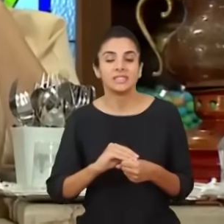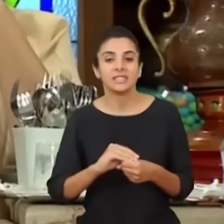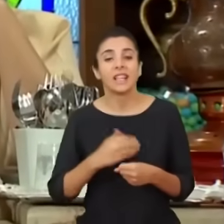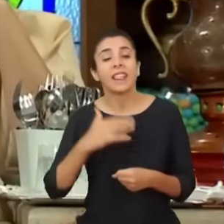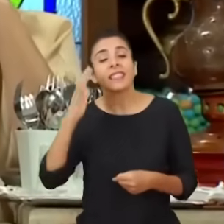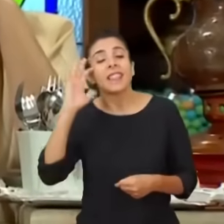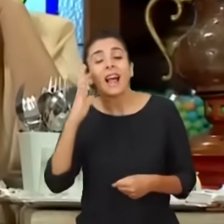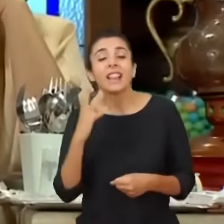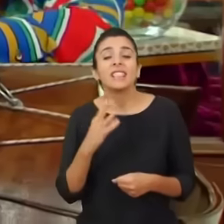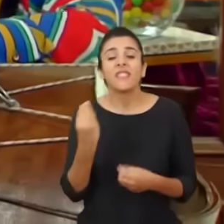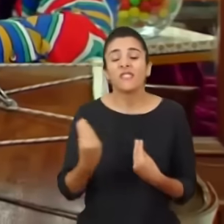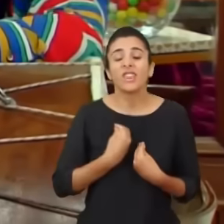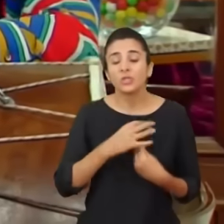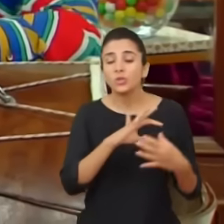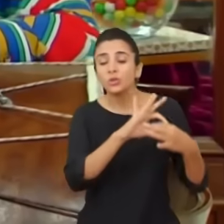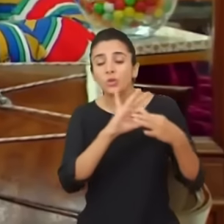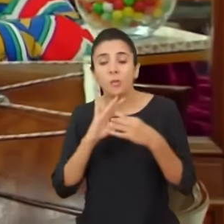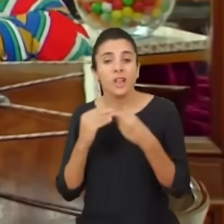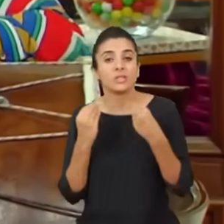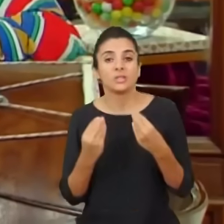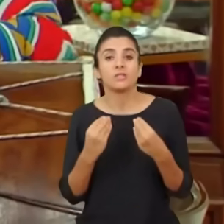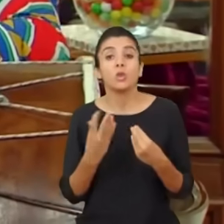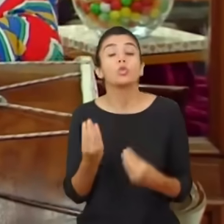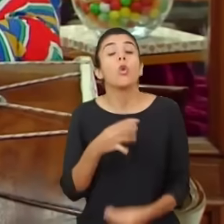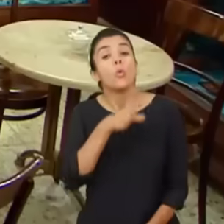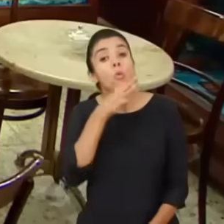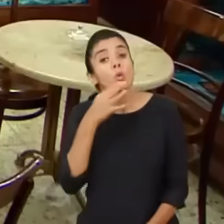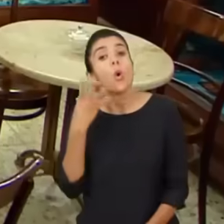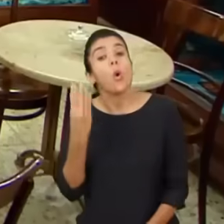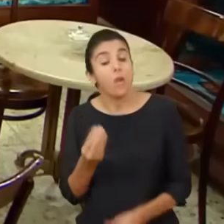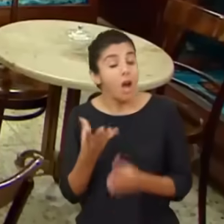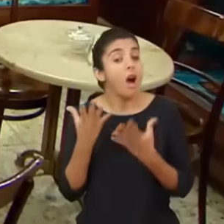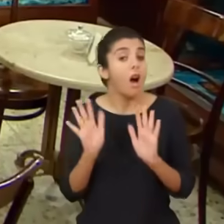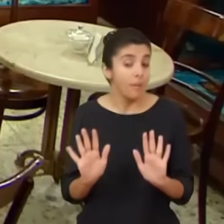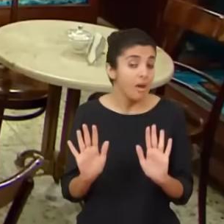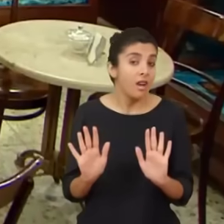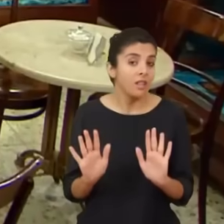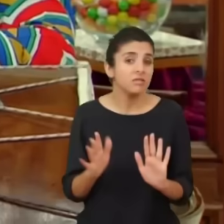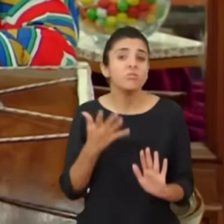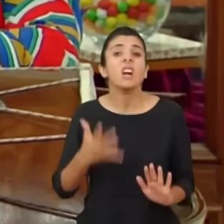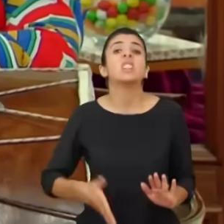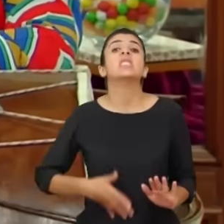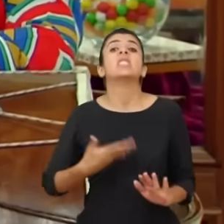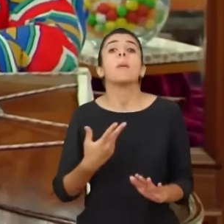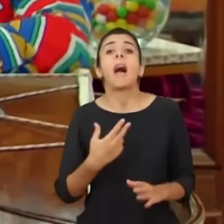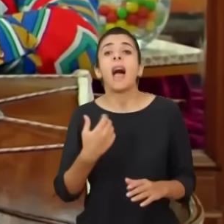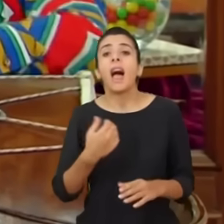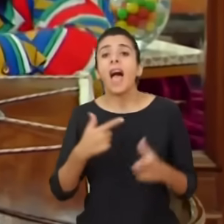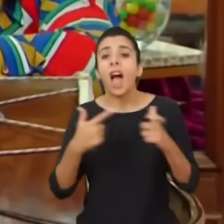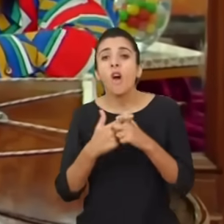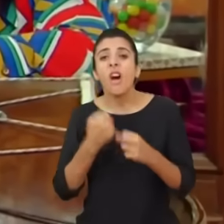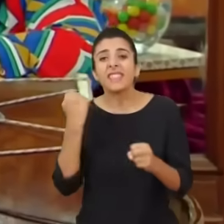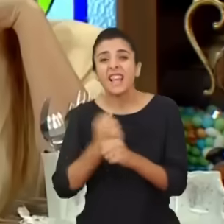Deli eder sözleri. Çok mutlu olurduk ama... İstemiyor Erol Taş Baba